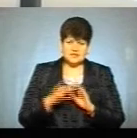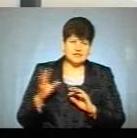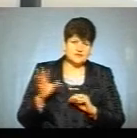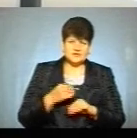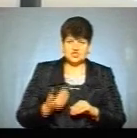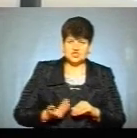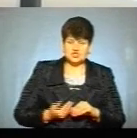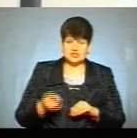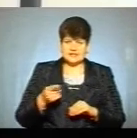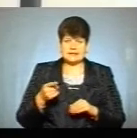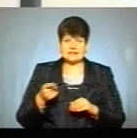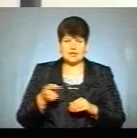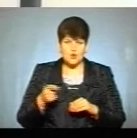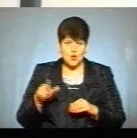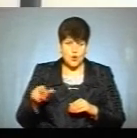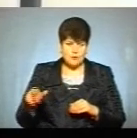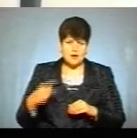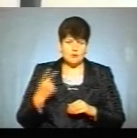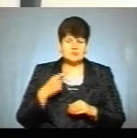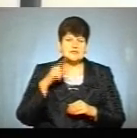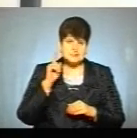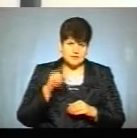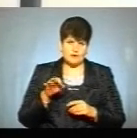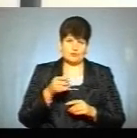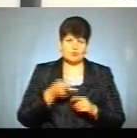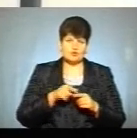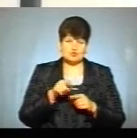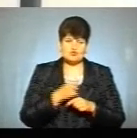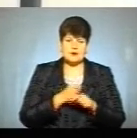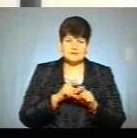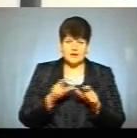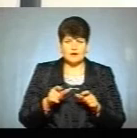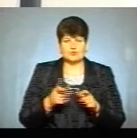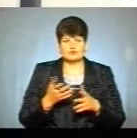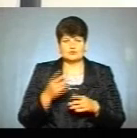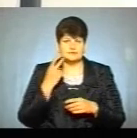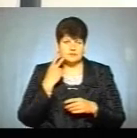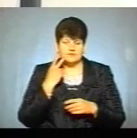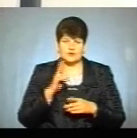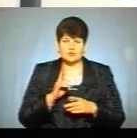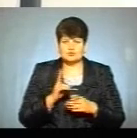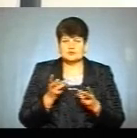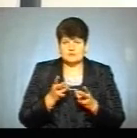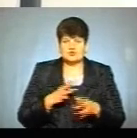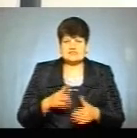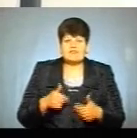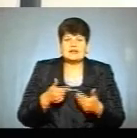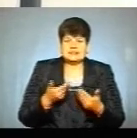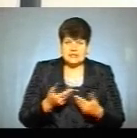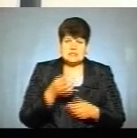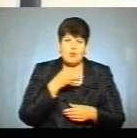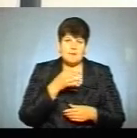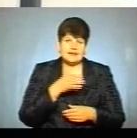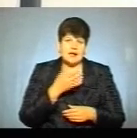жителі Тернополя, Тернопільського району, напевно, області знають про цю аптеку, тому що рано чи пізно десь комусь приходилося, на жаль, звертатися по